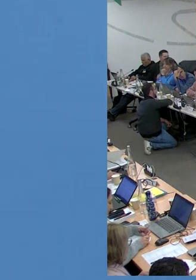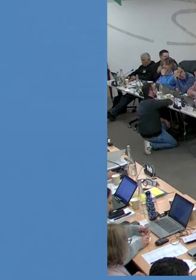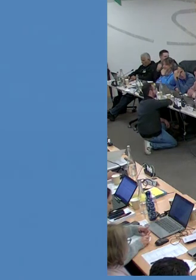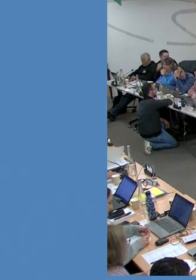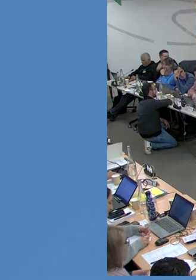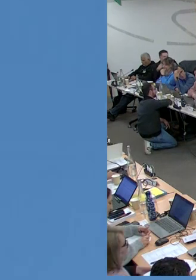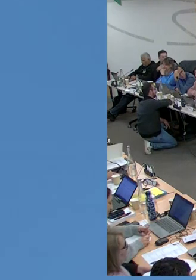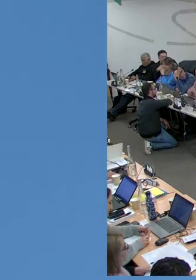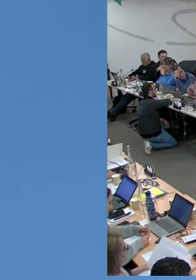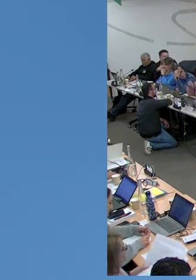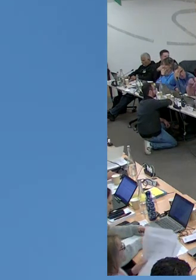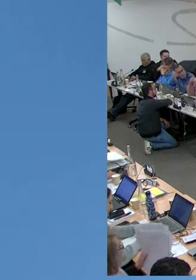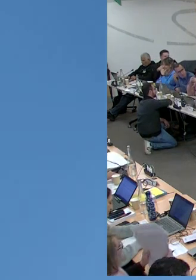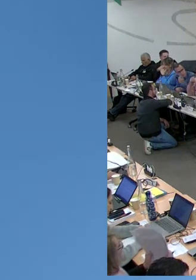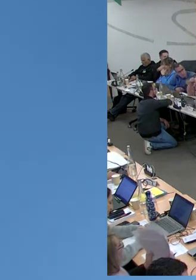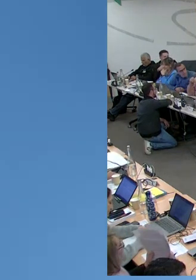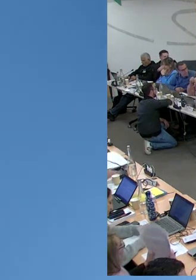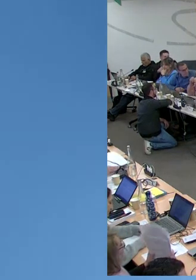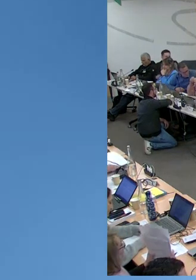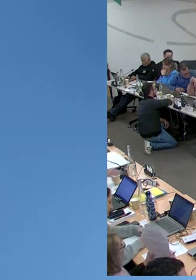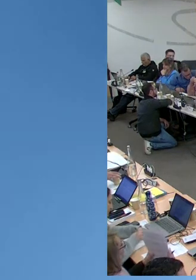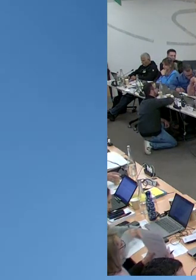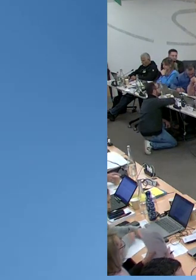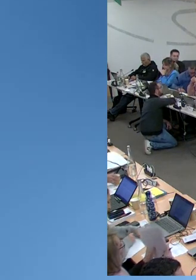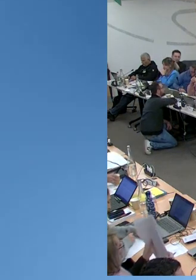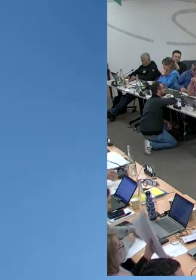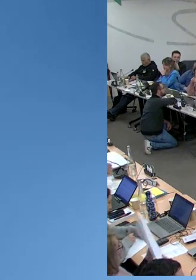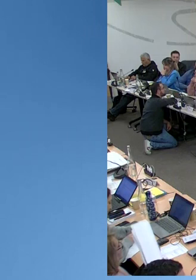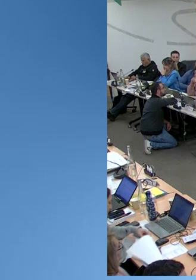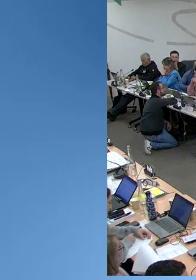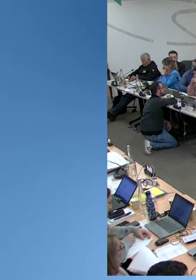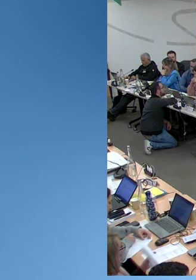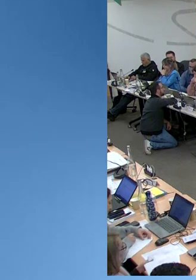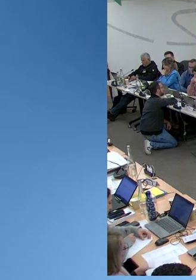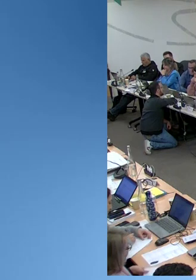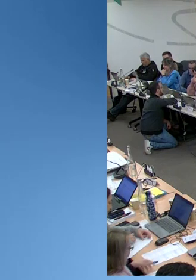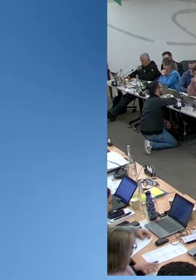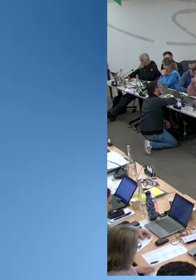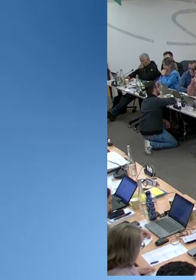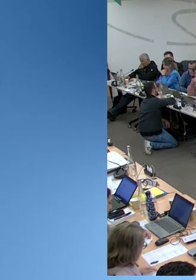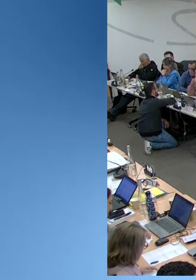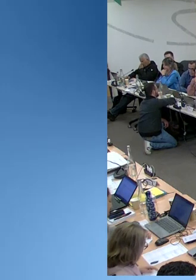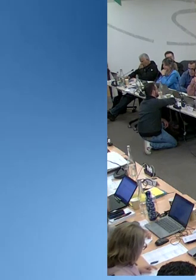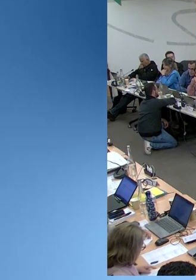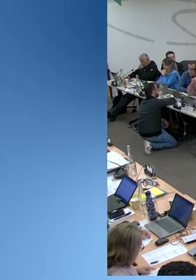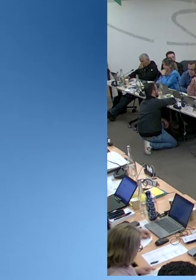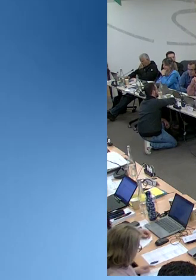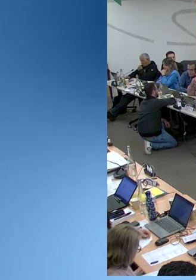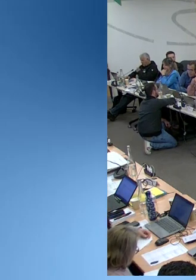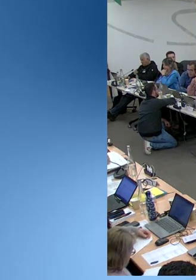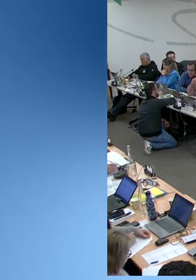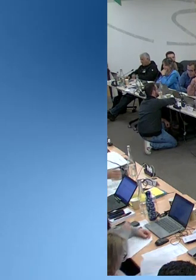oui pour cette délibération oui pour cette délibération Monsieur le Maire simplement pour signaler que sur le le le